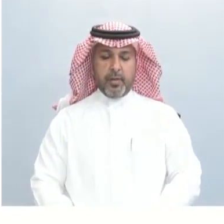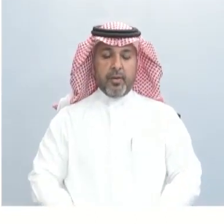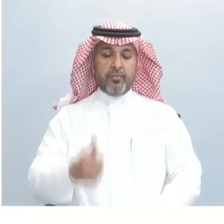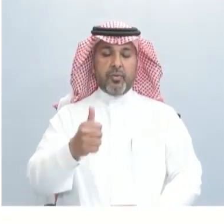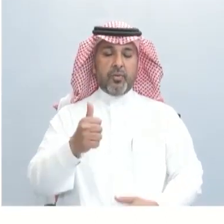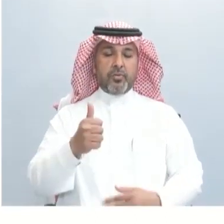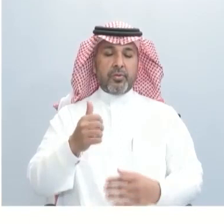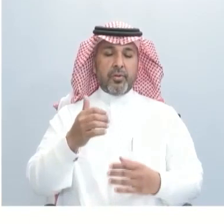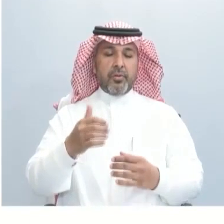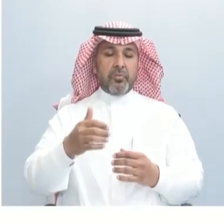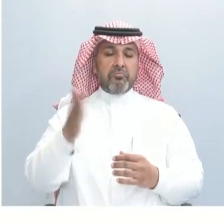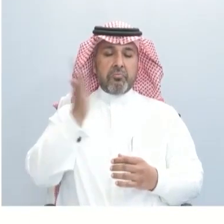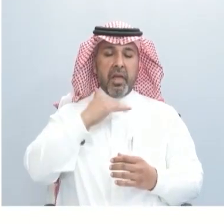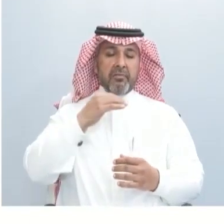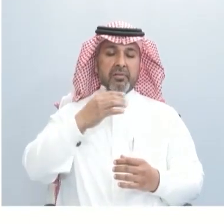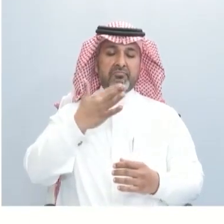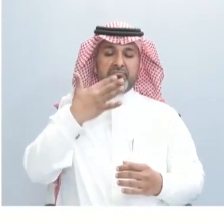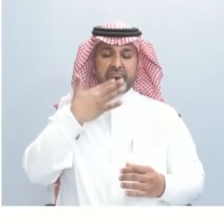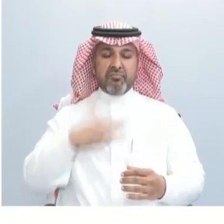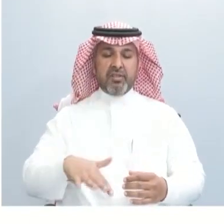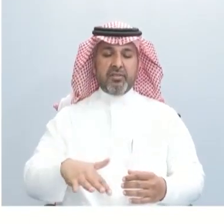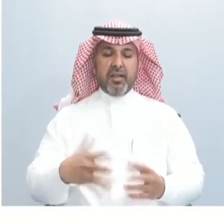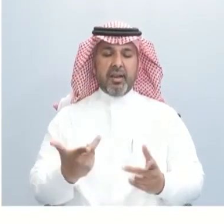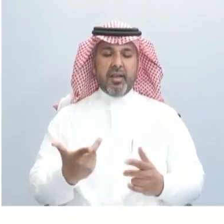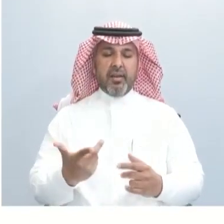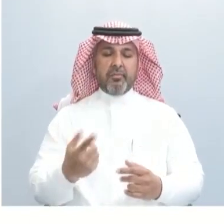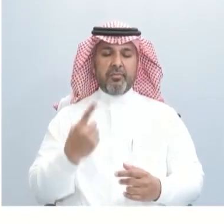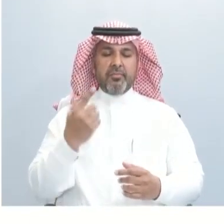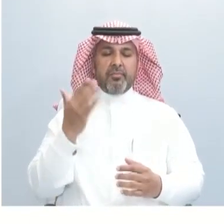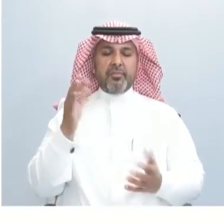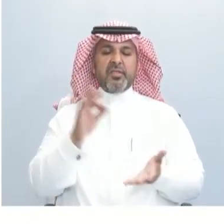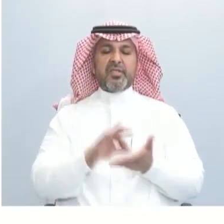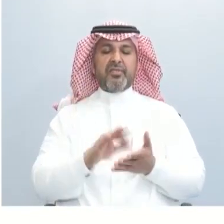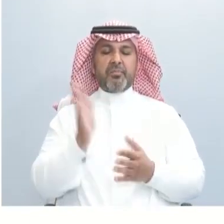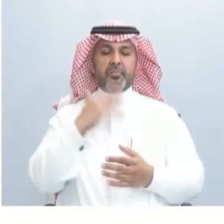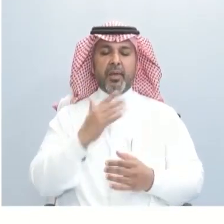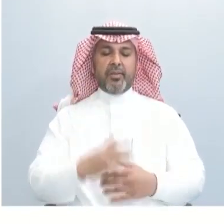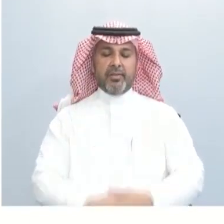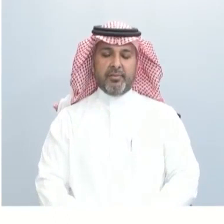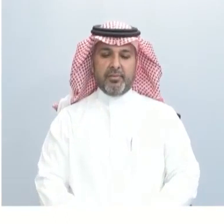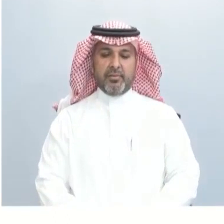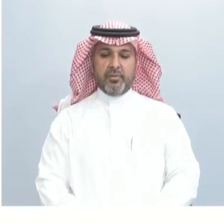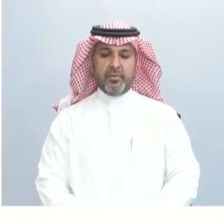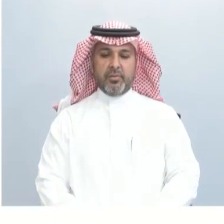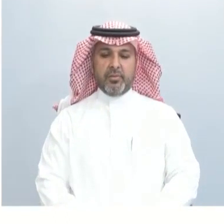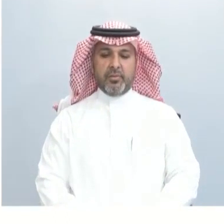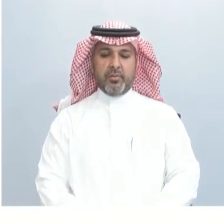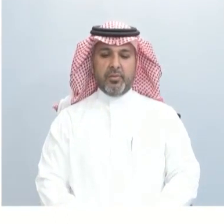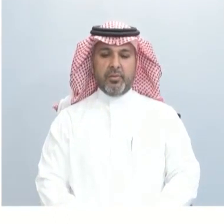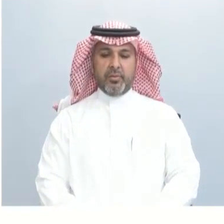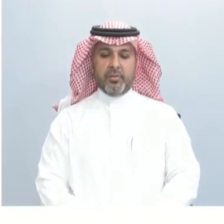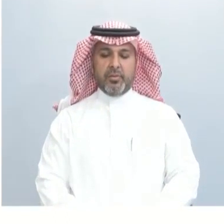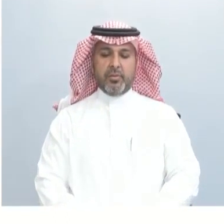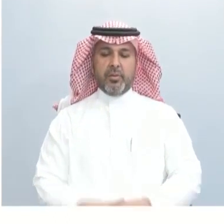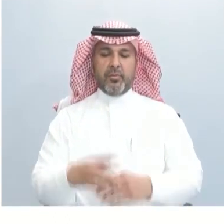واحده للاختيار اللي هي ولا جائزه طيب فاز في مرحله واحده عنده خمس طرق اما يختار الجائزه الاولى او يختار الجائزه الثانيه او